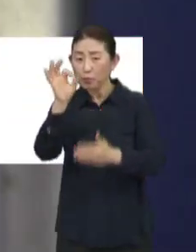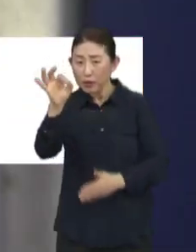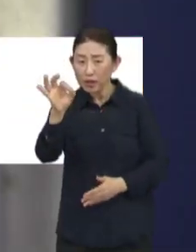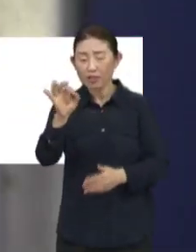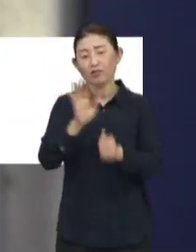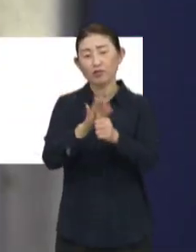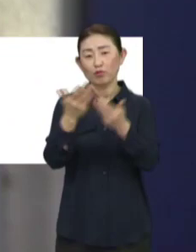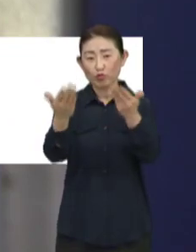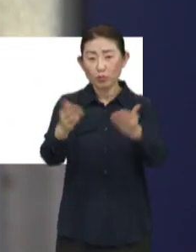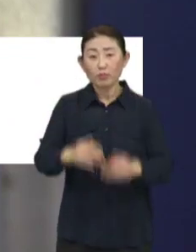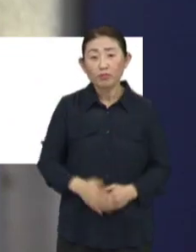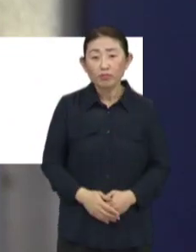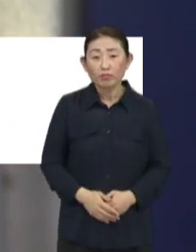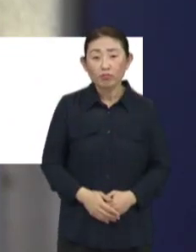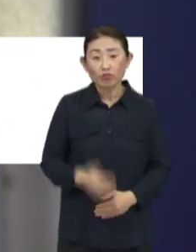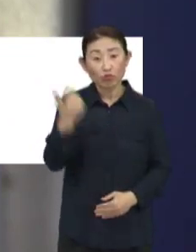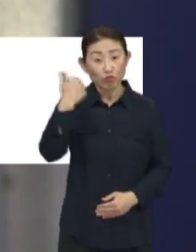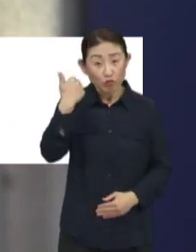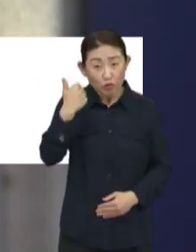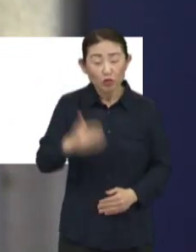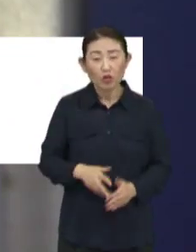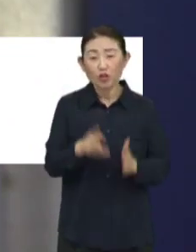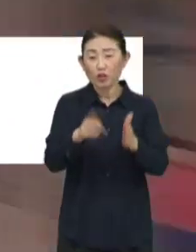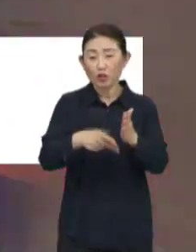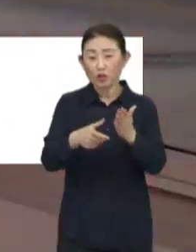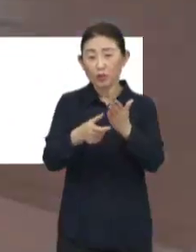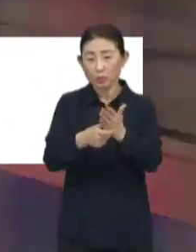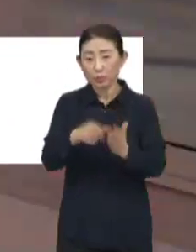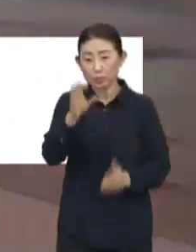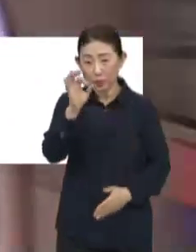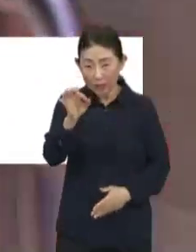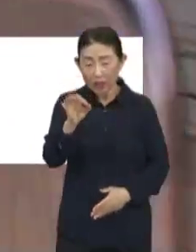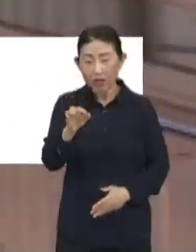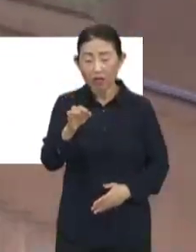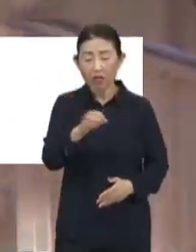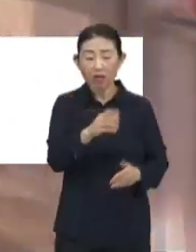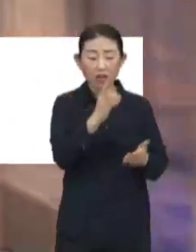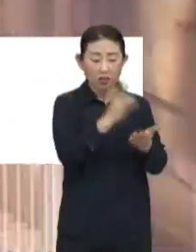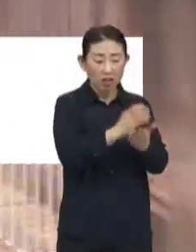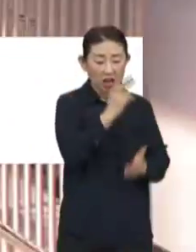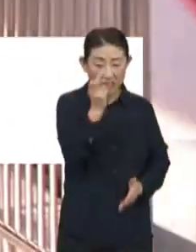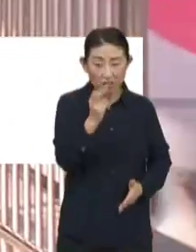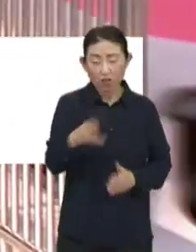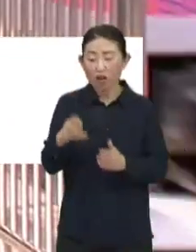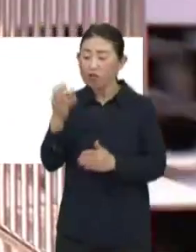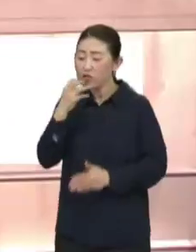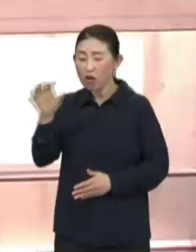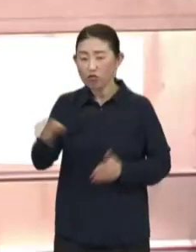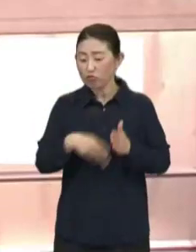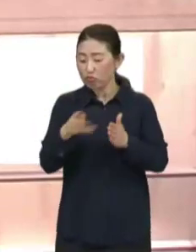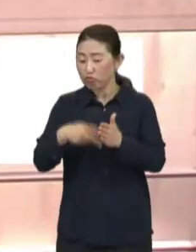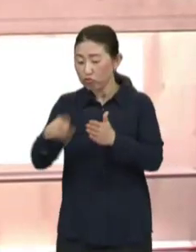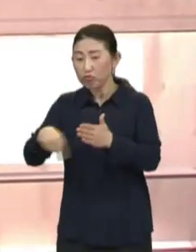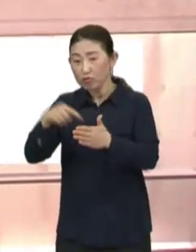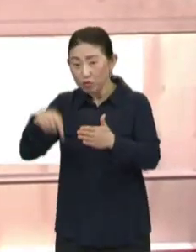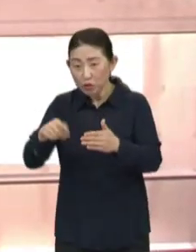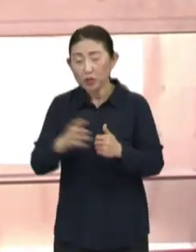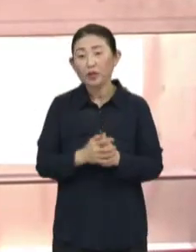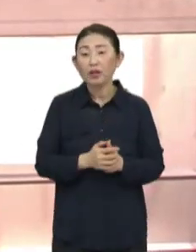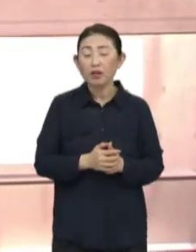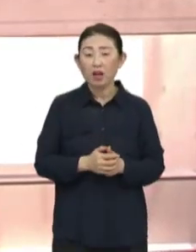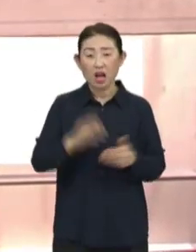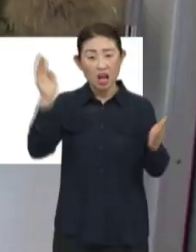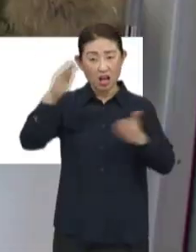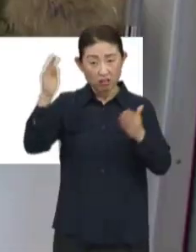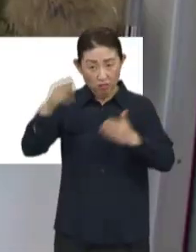사업을 시행합니다. 지원 대상은 철도 전기 승차권으로 천안 아산에서 수도권을 오가는 지역민 가운데 수도권